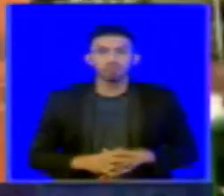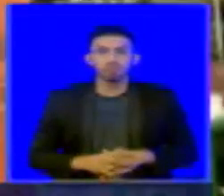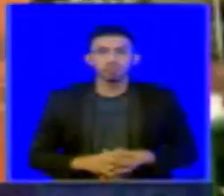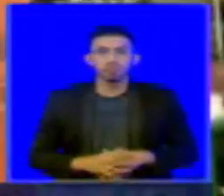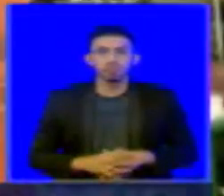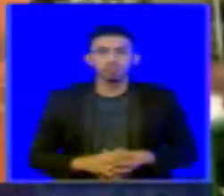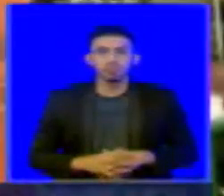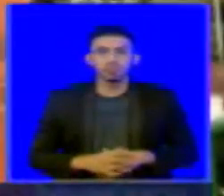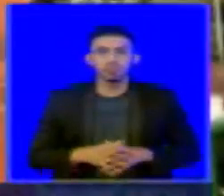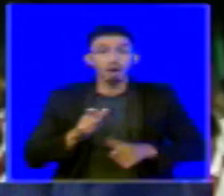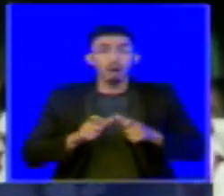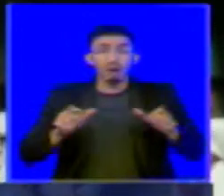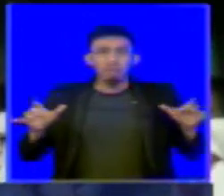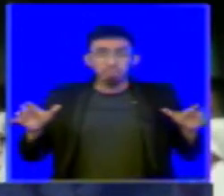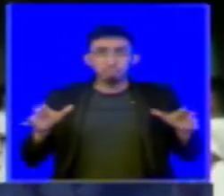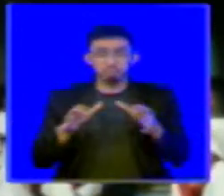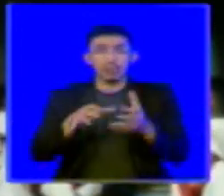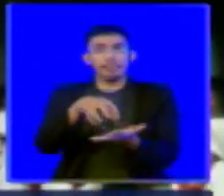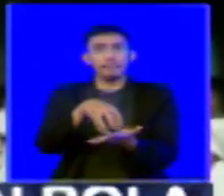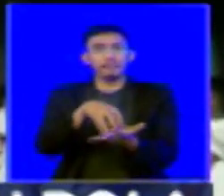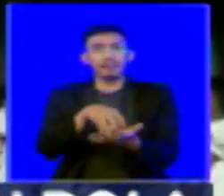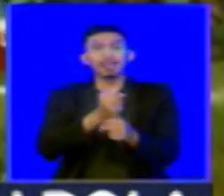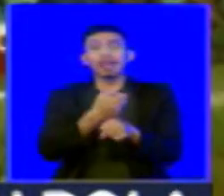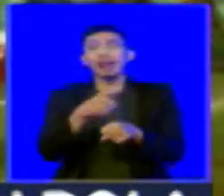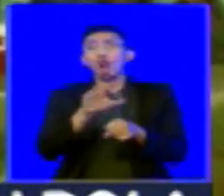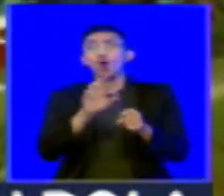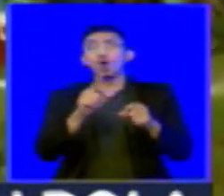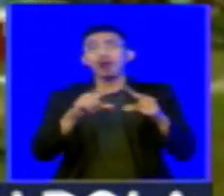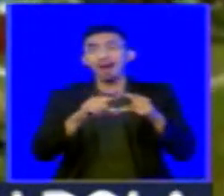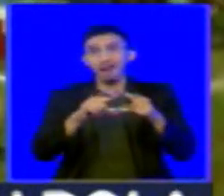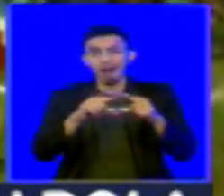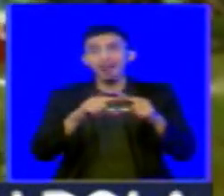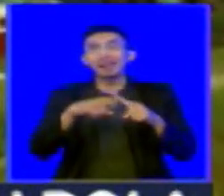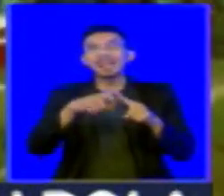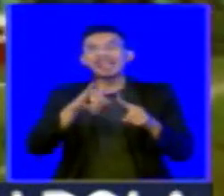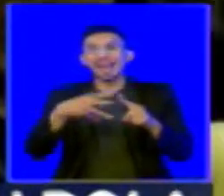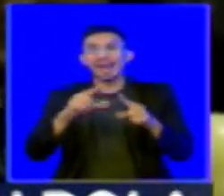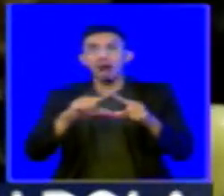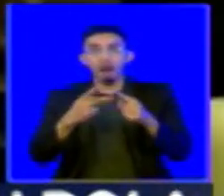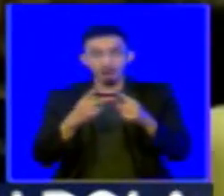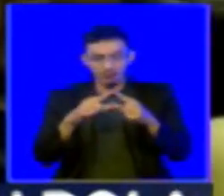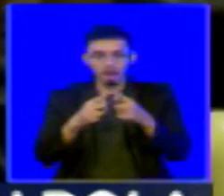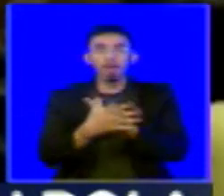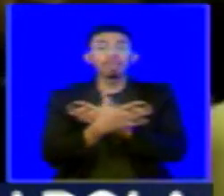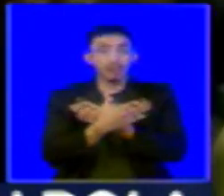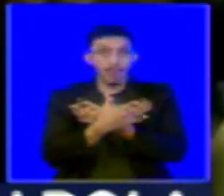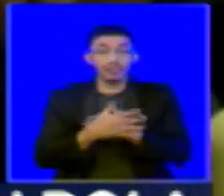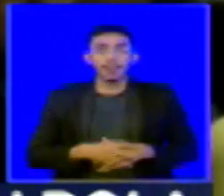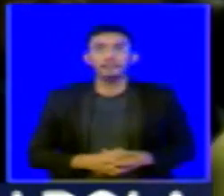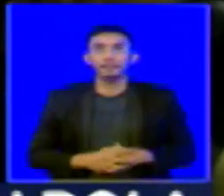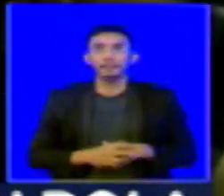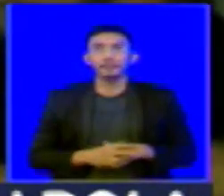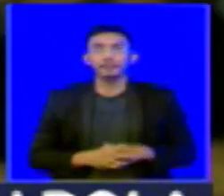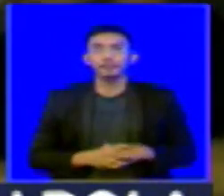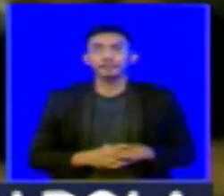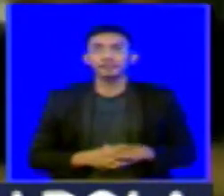Ribuan warga berkerumun di Stadion Gelora Kiraha, Kelurahan Kampung Pisang, Ternate Tengah, Maluku Utara. Di